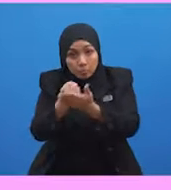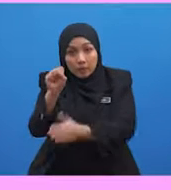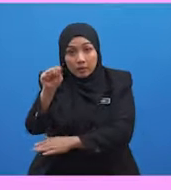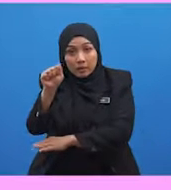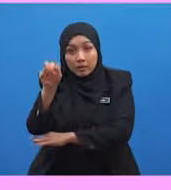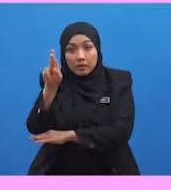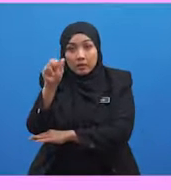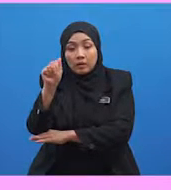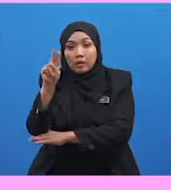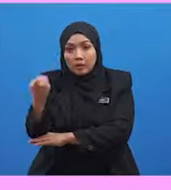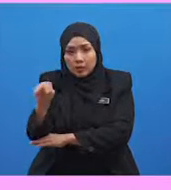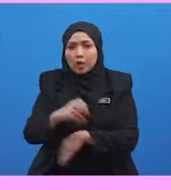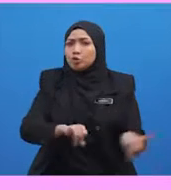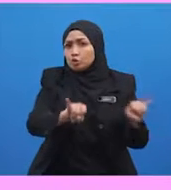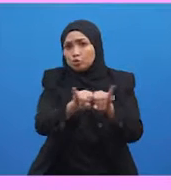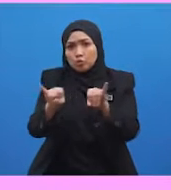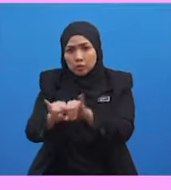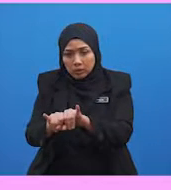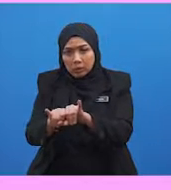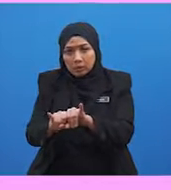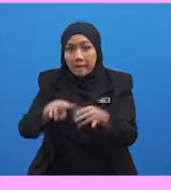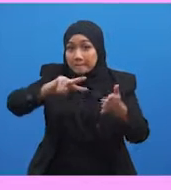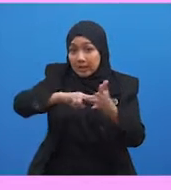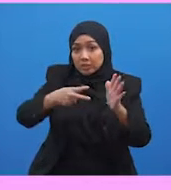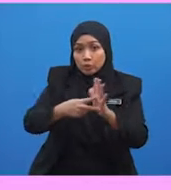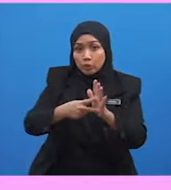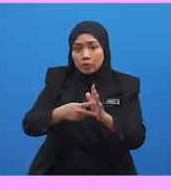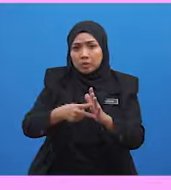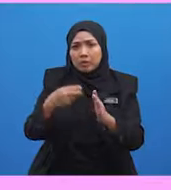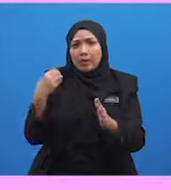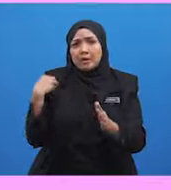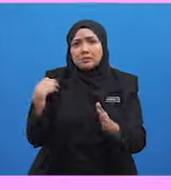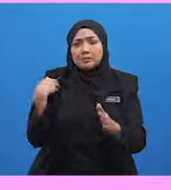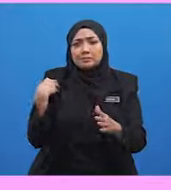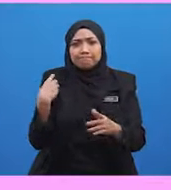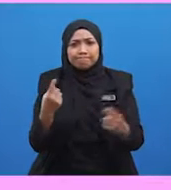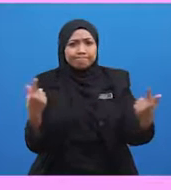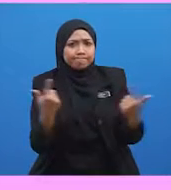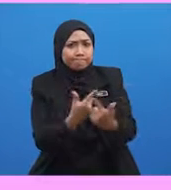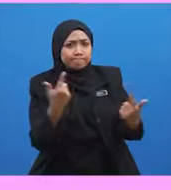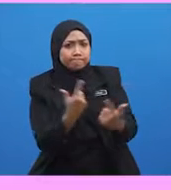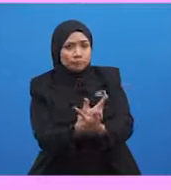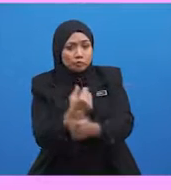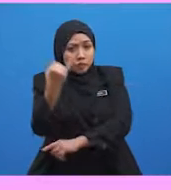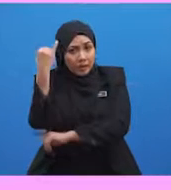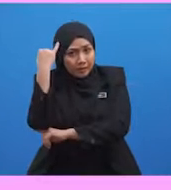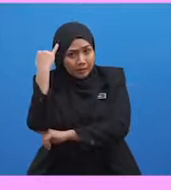sebagai percambahan fikiran, iaitu semua orang dalam kumpulan